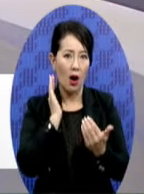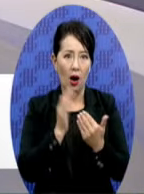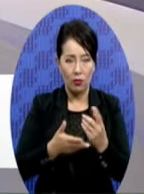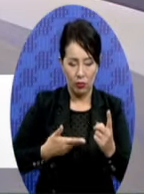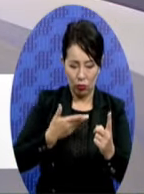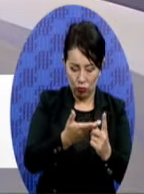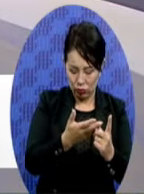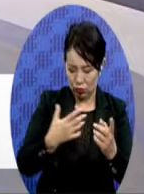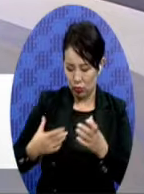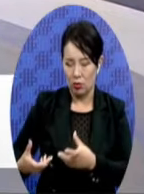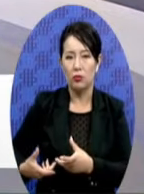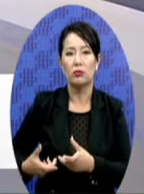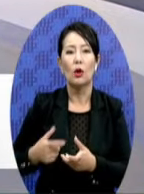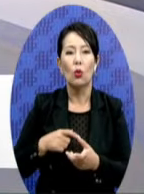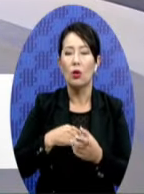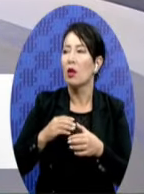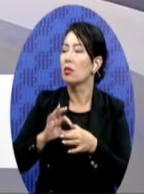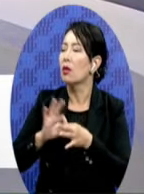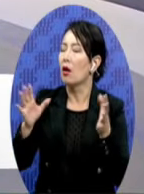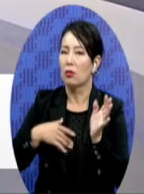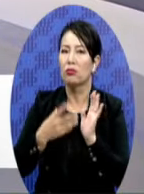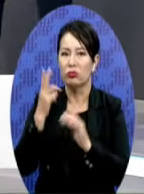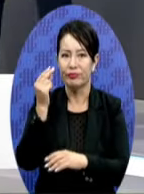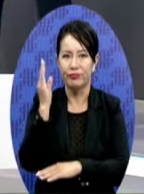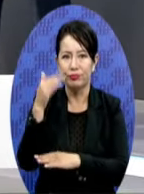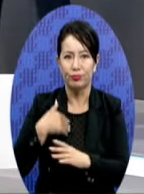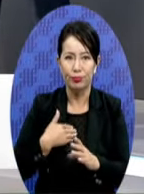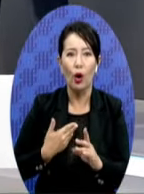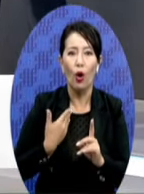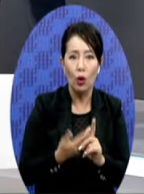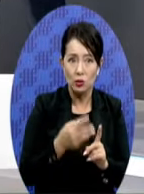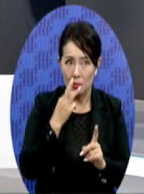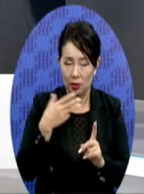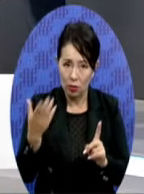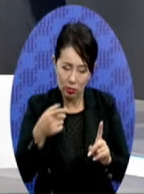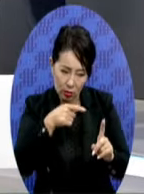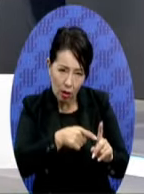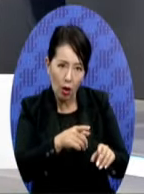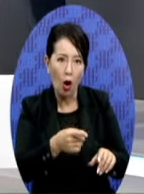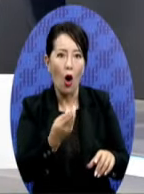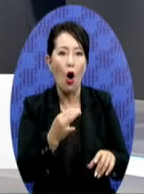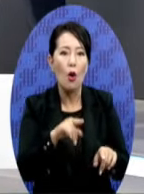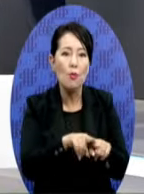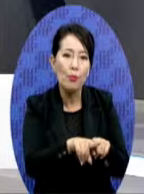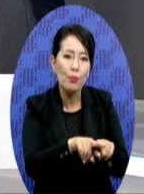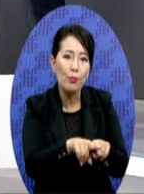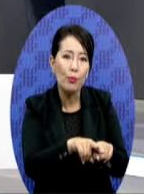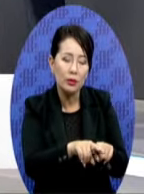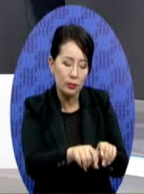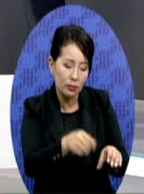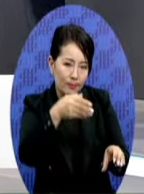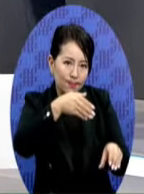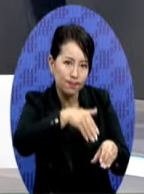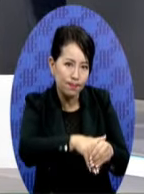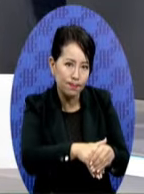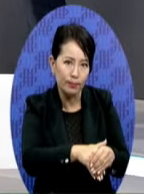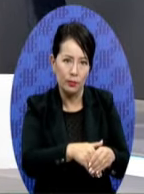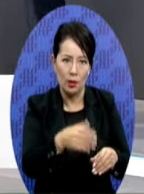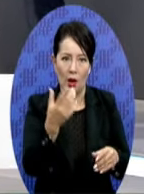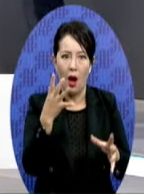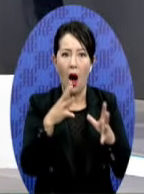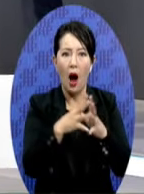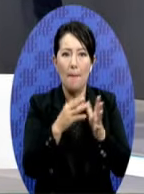оймсносоо 100,000 долларыг гаргаж ирж байгаа бичлэгийг үзэгч таавах харж байна. За тэгэхээр ер нь төрийн байгууллагын хүн суртал авилга